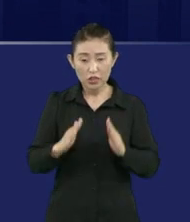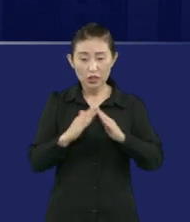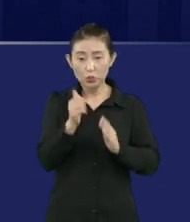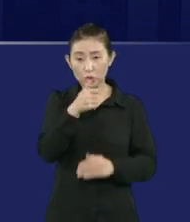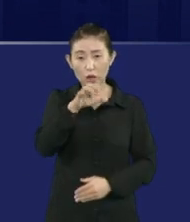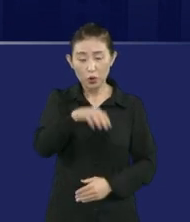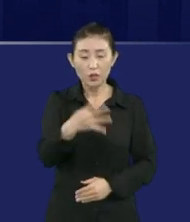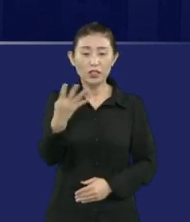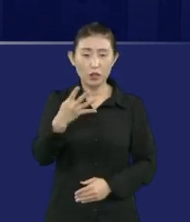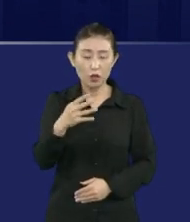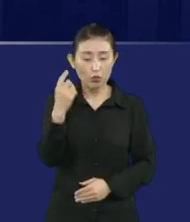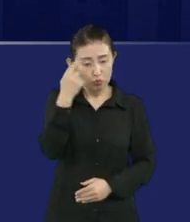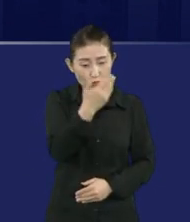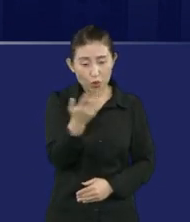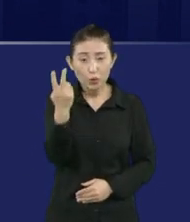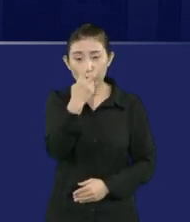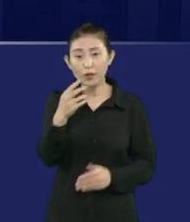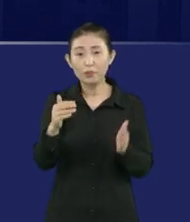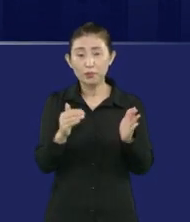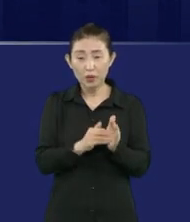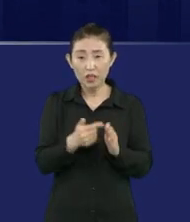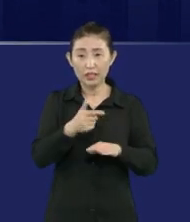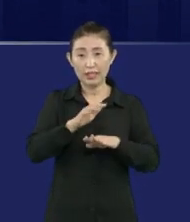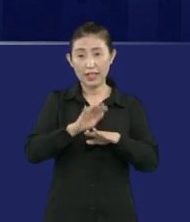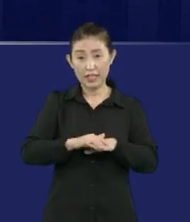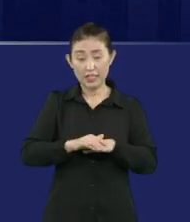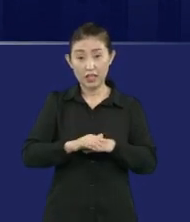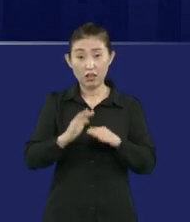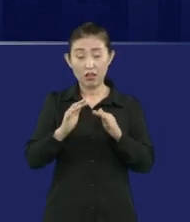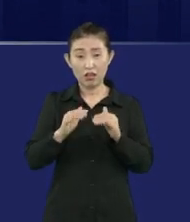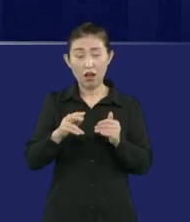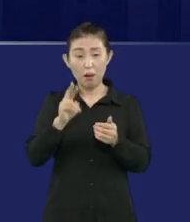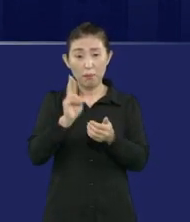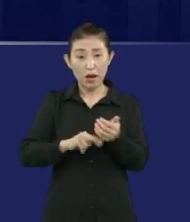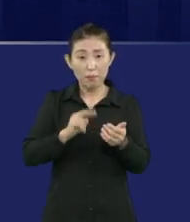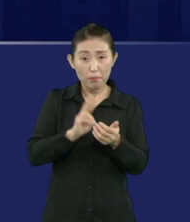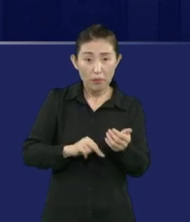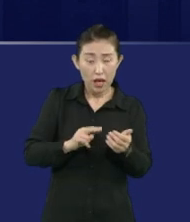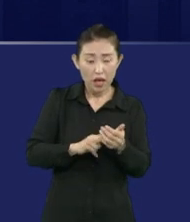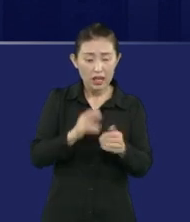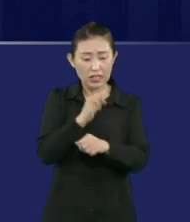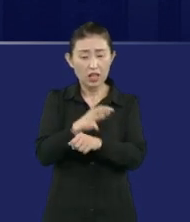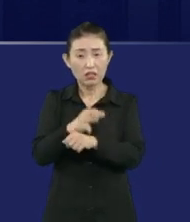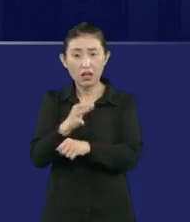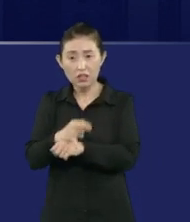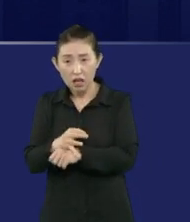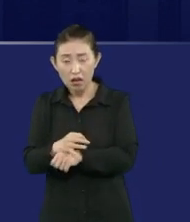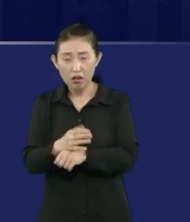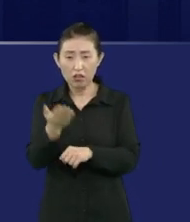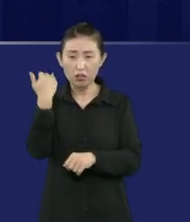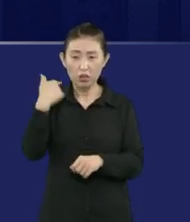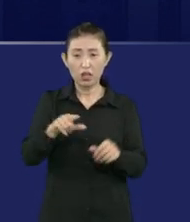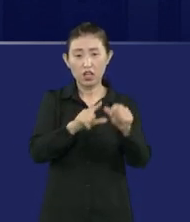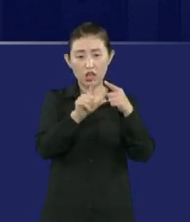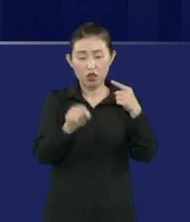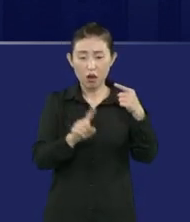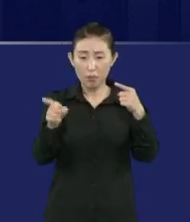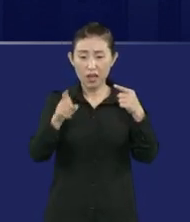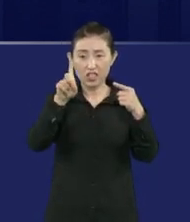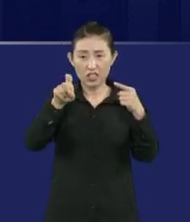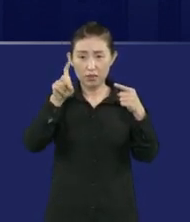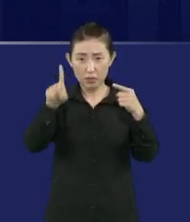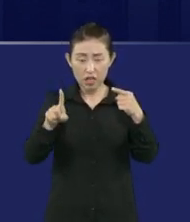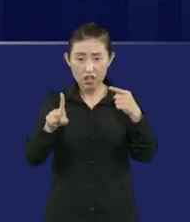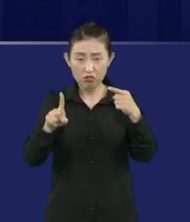중개업소를 대상으로 한 조사에서는 대전의 매수 우위 지수가 원리를 111 을 정점으로 하락세로